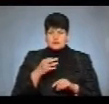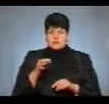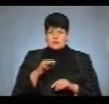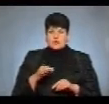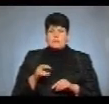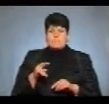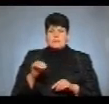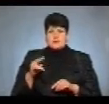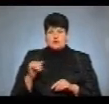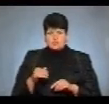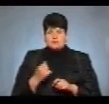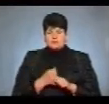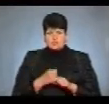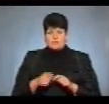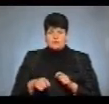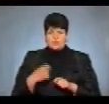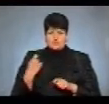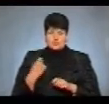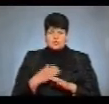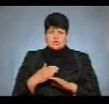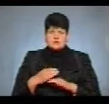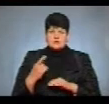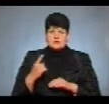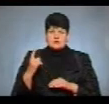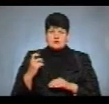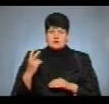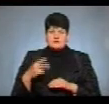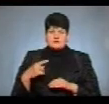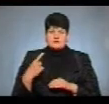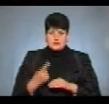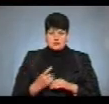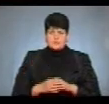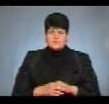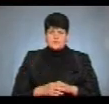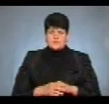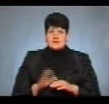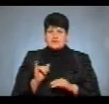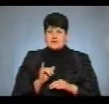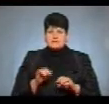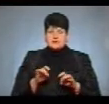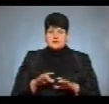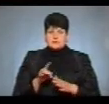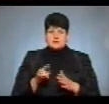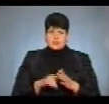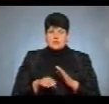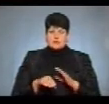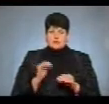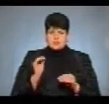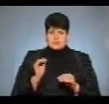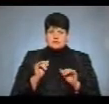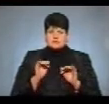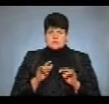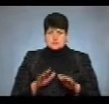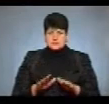підозру вчинення кримінального правопорушення, передбачено частиною 1 статті 121 КПК України, та вирішується питання про обрання запобіжного